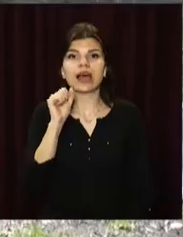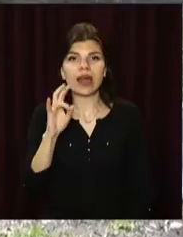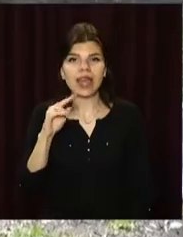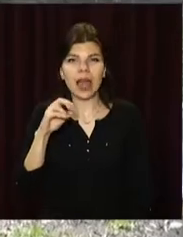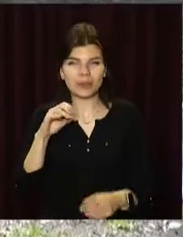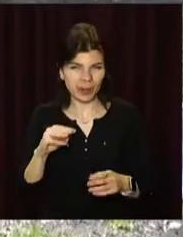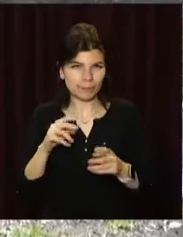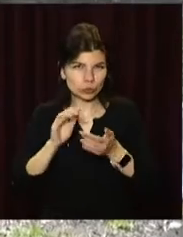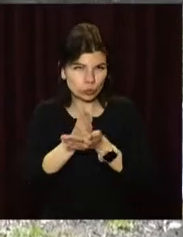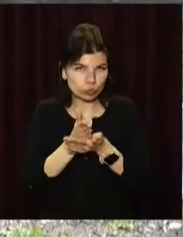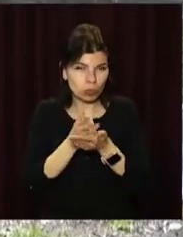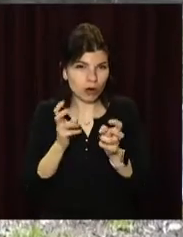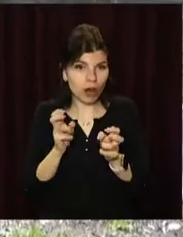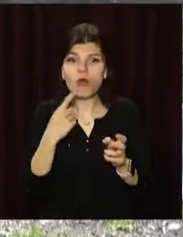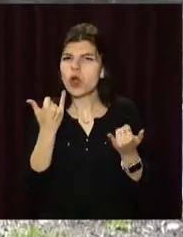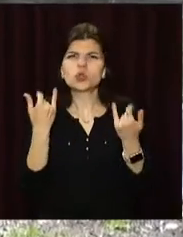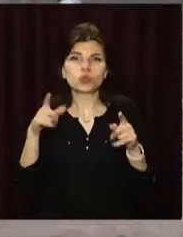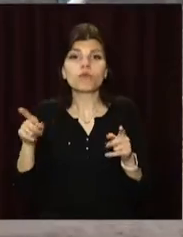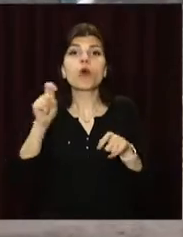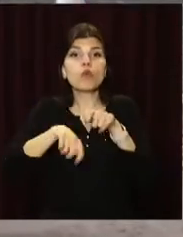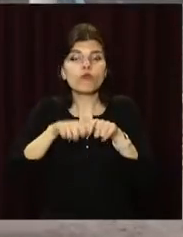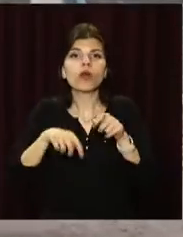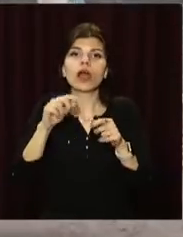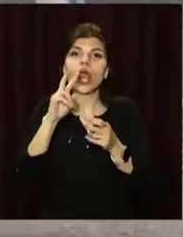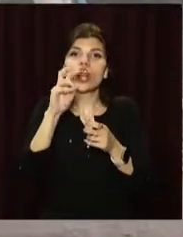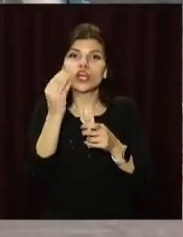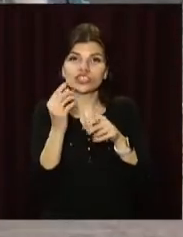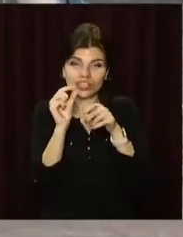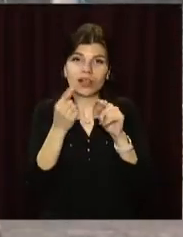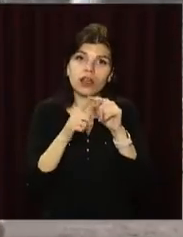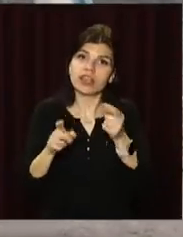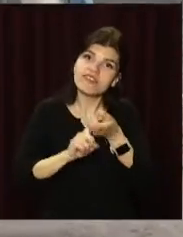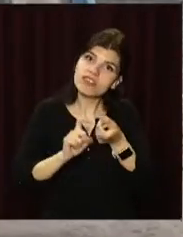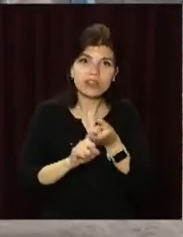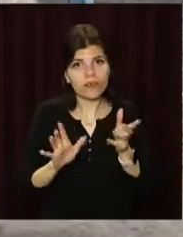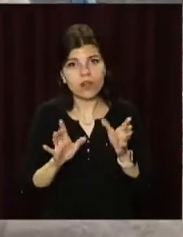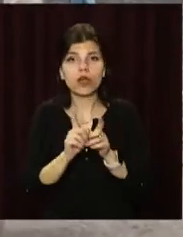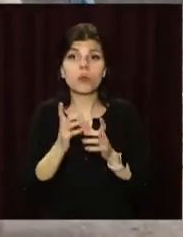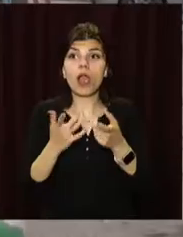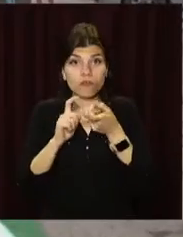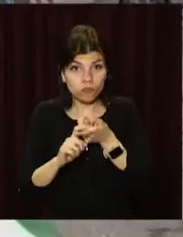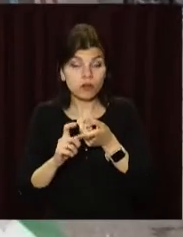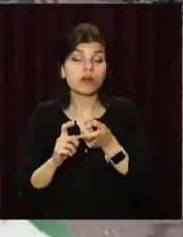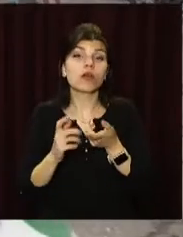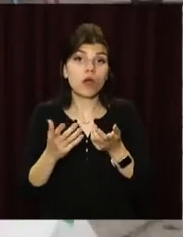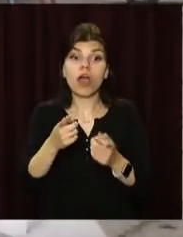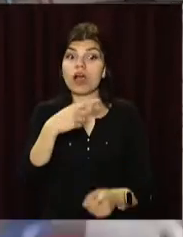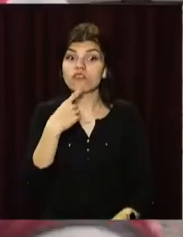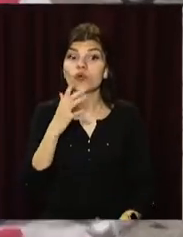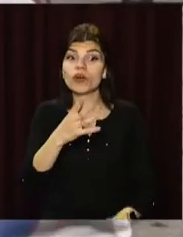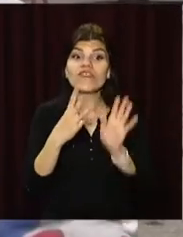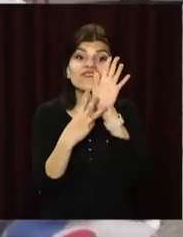а сейчас по-другому называется. Они проводят анализ. Підступність кліщів у тому, що їх не зразу можна помітити. Так сталося і